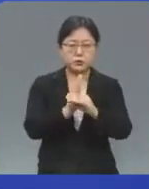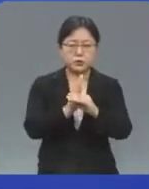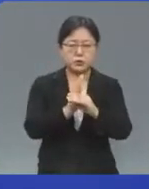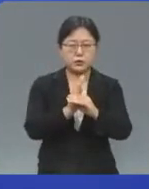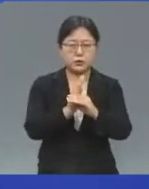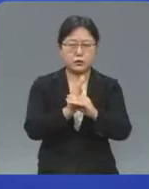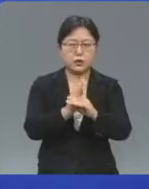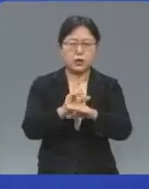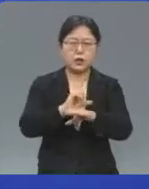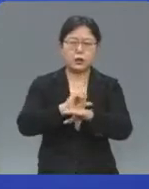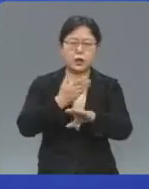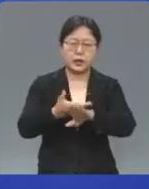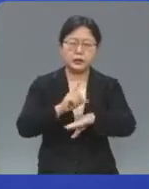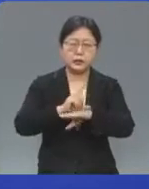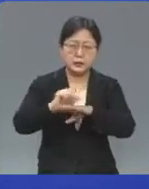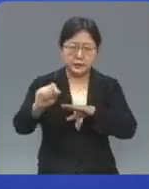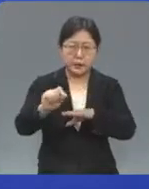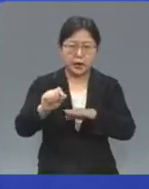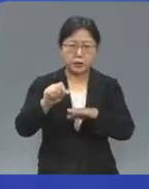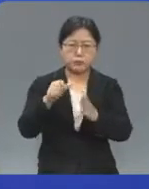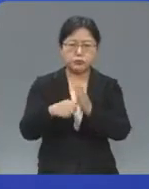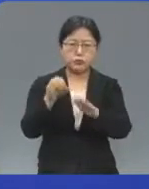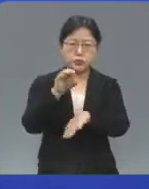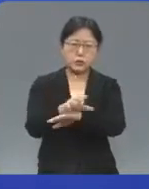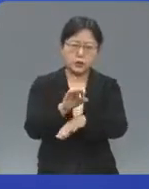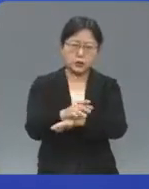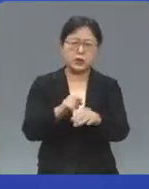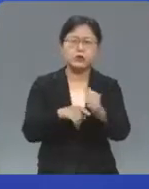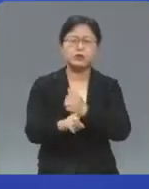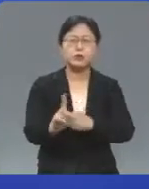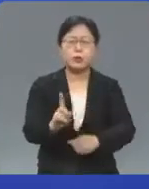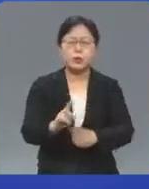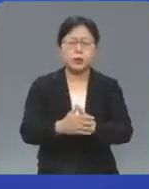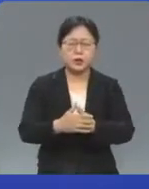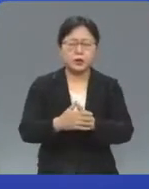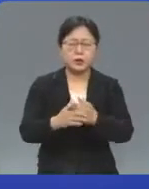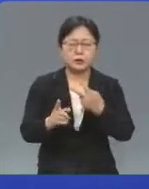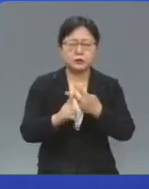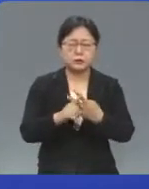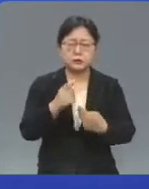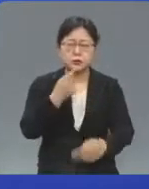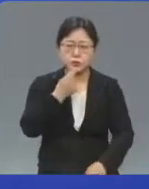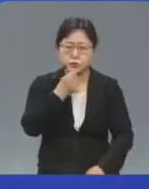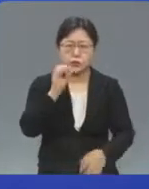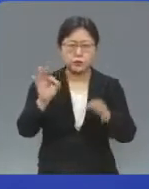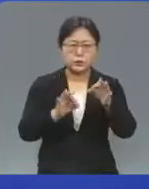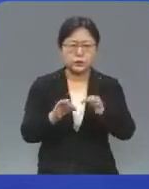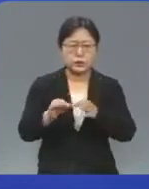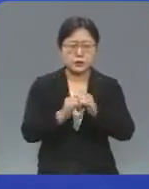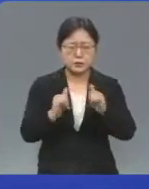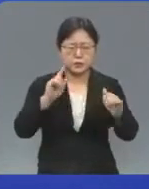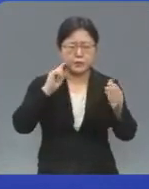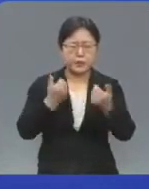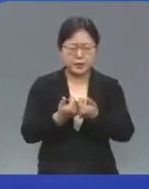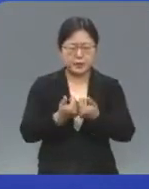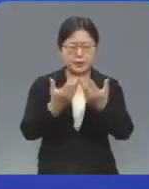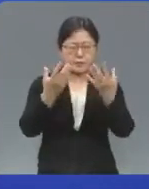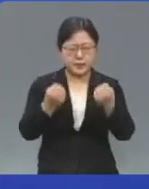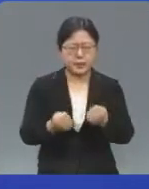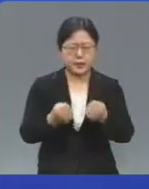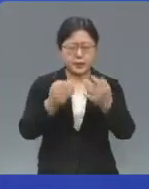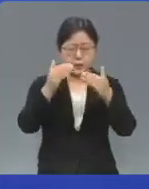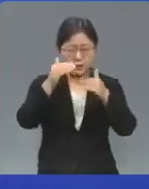원정 쇼핑 등으로 있는 역외 유출 등을 이유로 들고 있는데 중소상인들의 반대 입장도 만만치 않습니다 보도에 이성 가